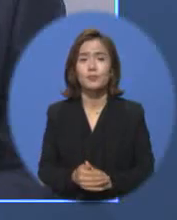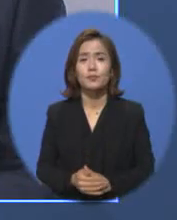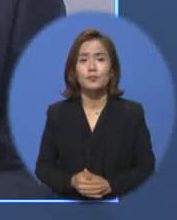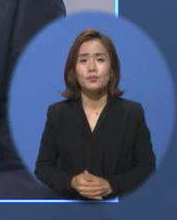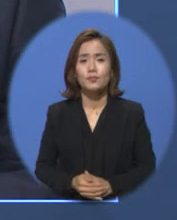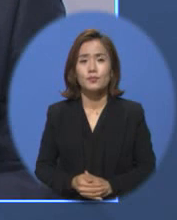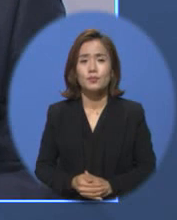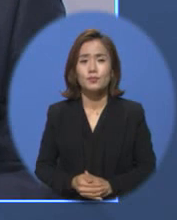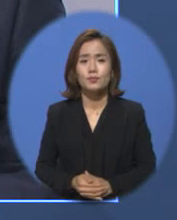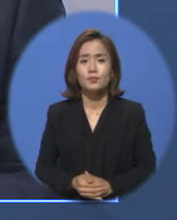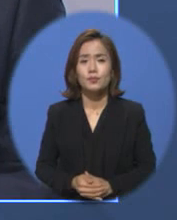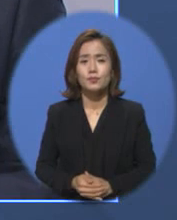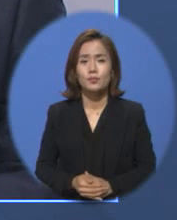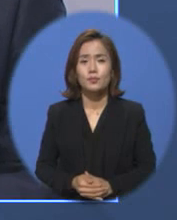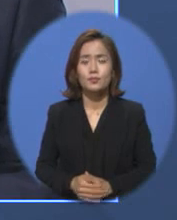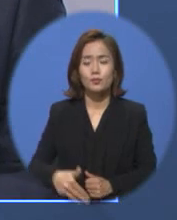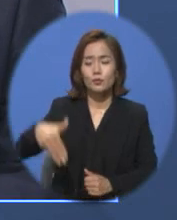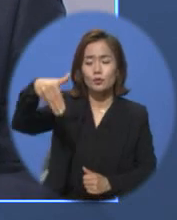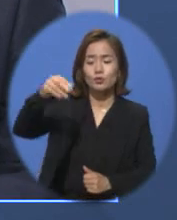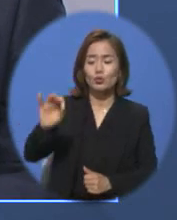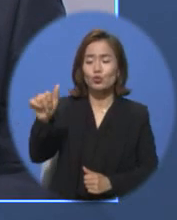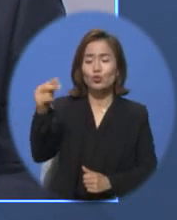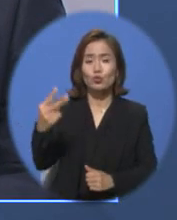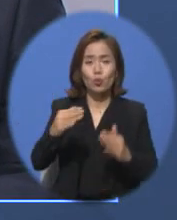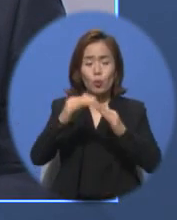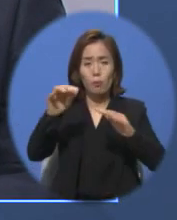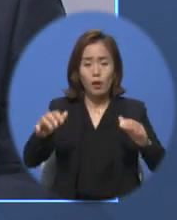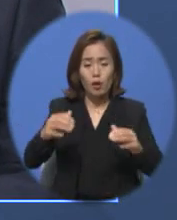?사실효도마을이위치한광주주변지역은